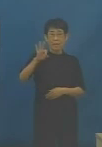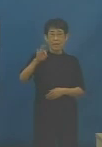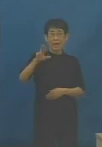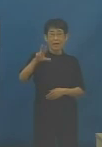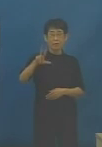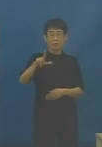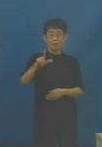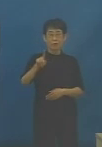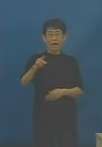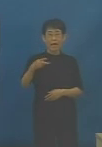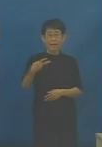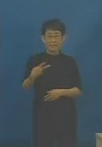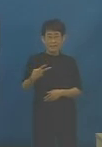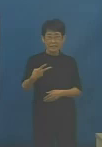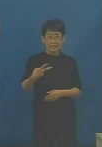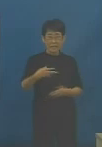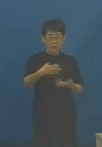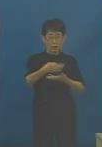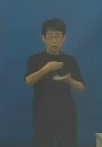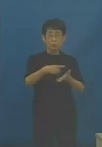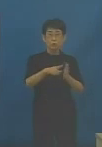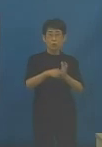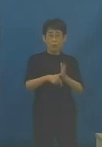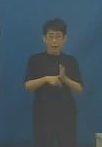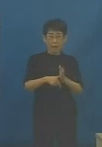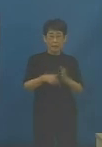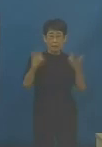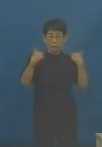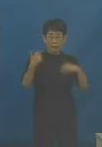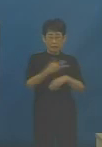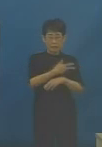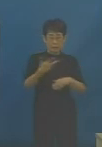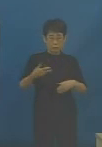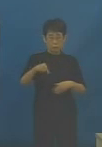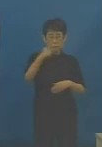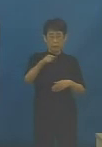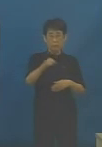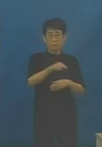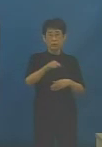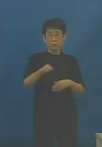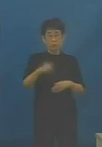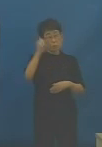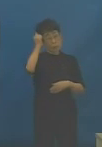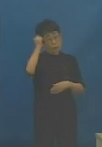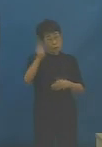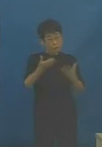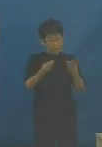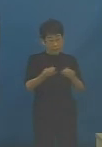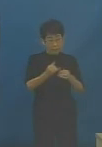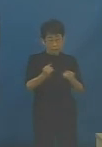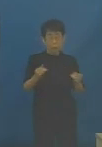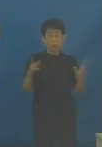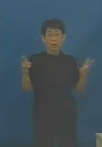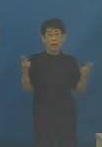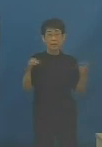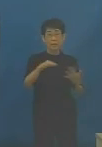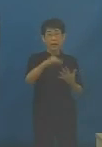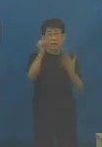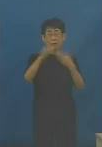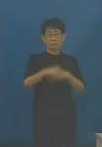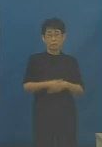名様に、お宿に泊まっていただきますと、カニが当たるというキャンペーンとか、それからSNS キャンペーンです